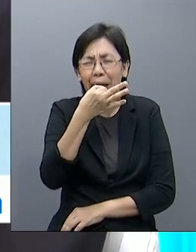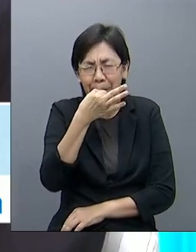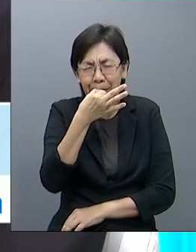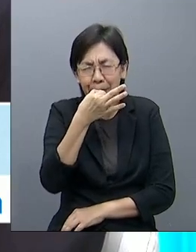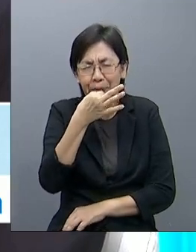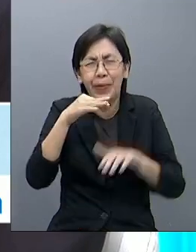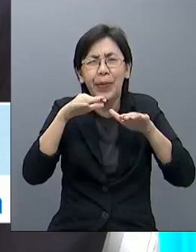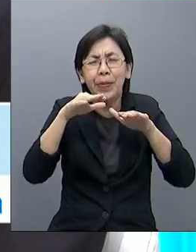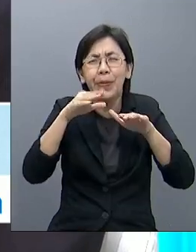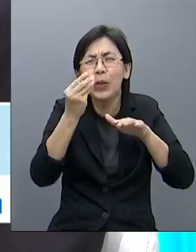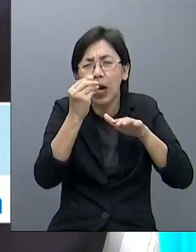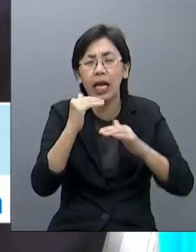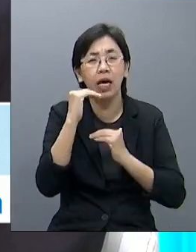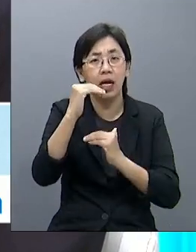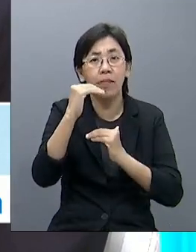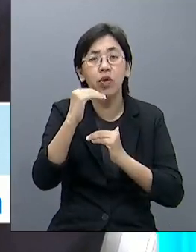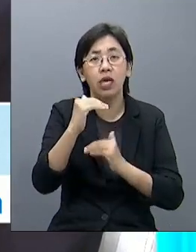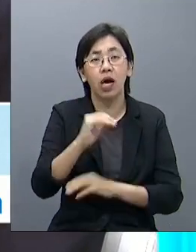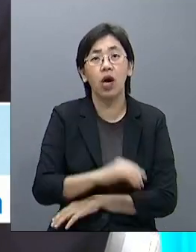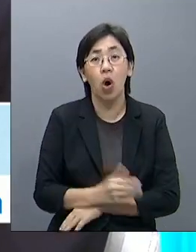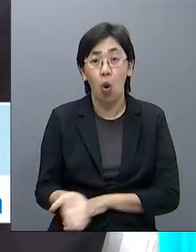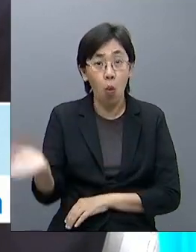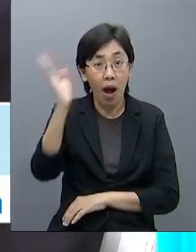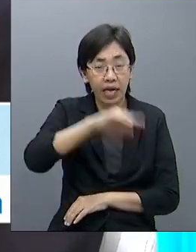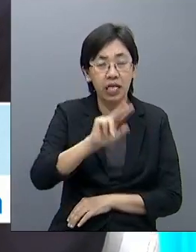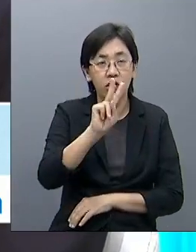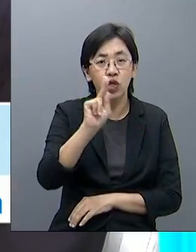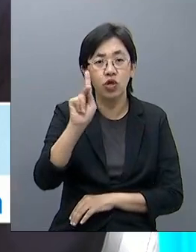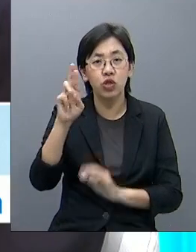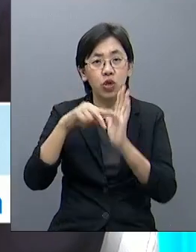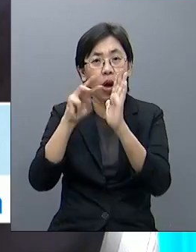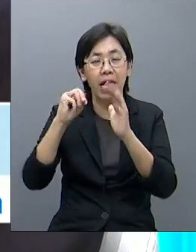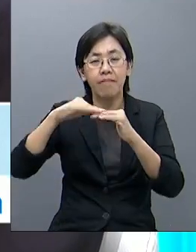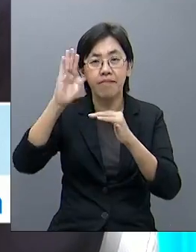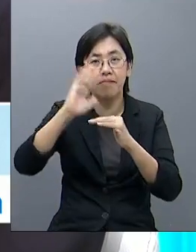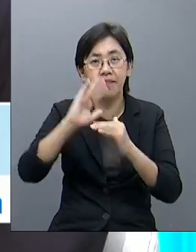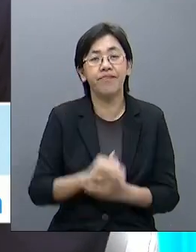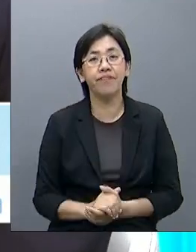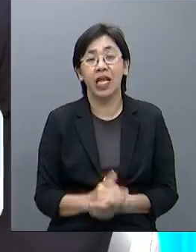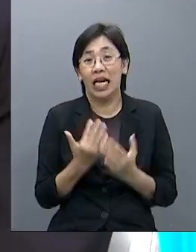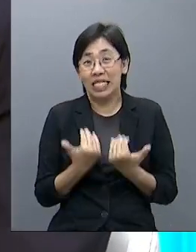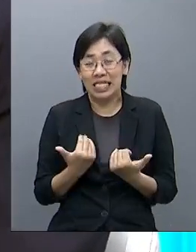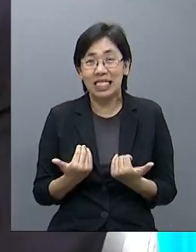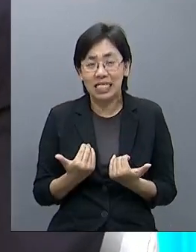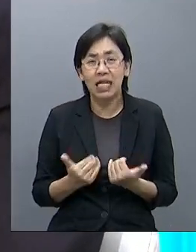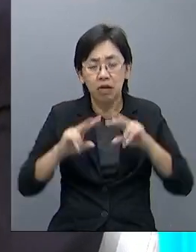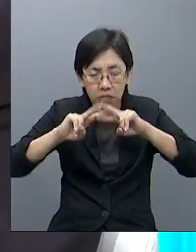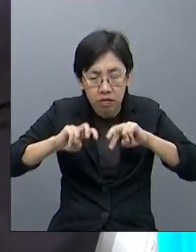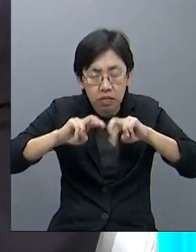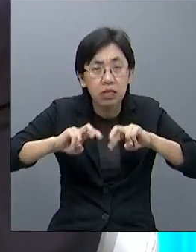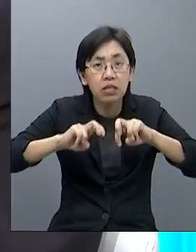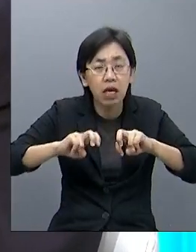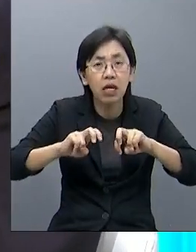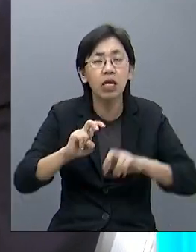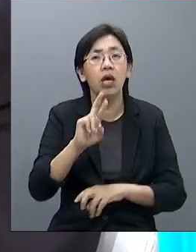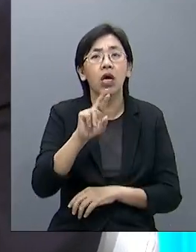บริศกโซเดียมไม่ควเกิน 2 กรรมต่อวันต่อวันใช่ครั แต่นัปัจจบันจากงานวิจัยของร